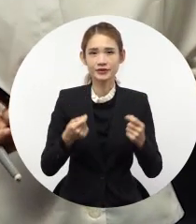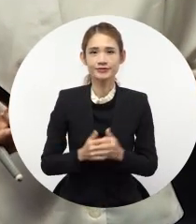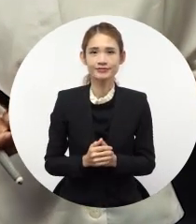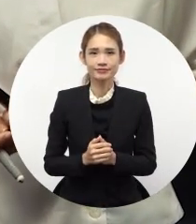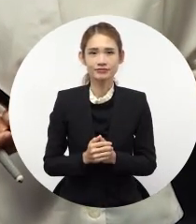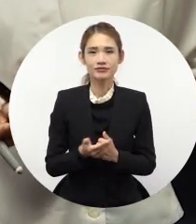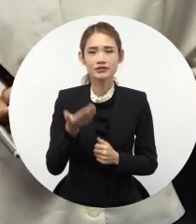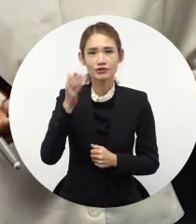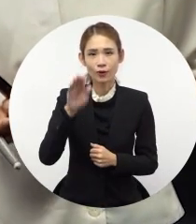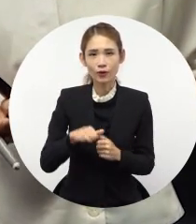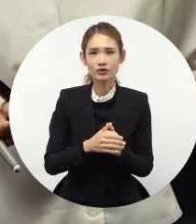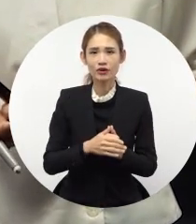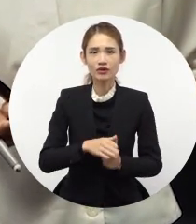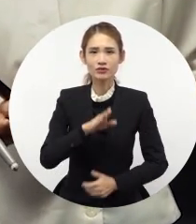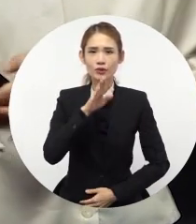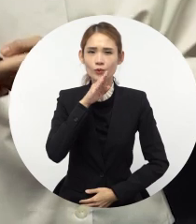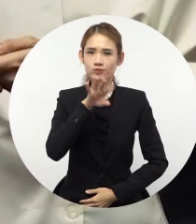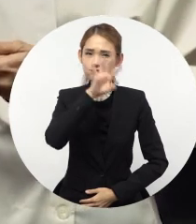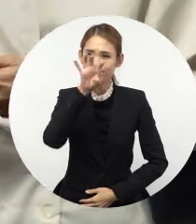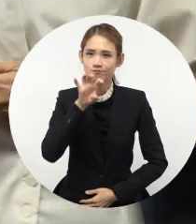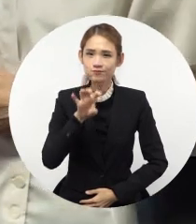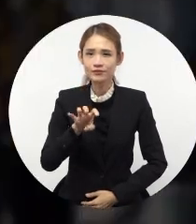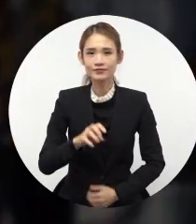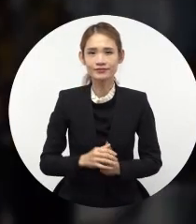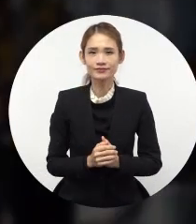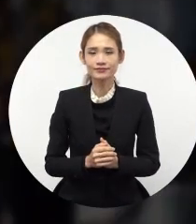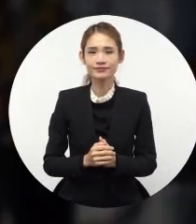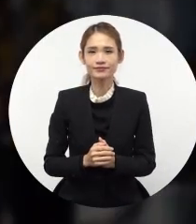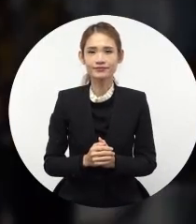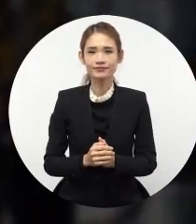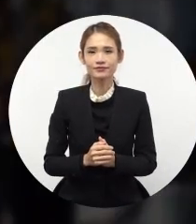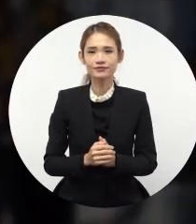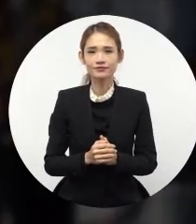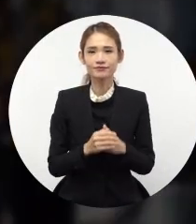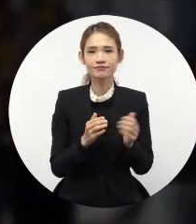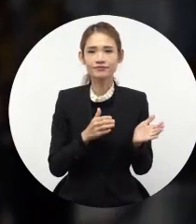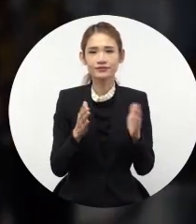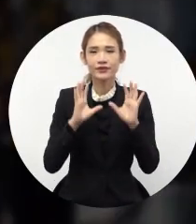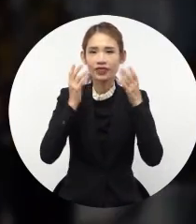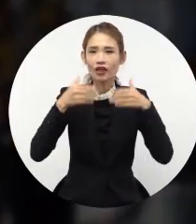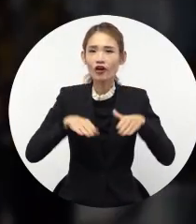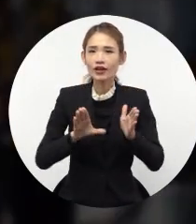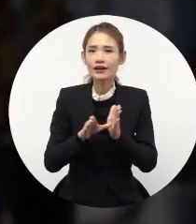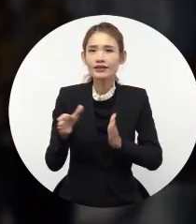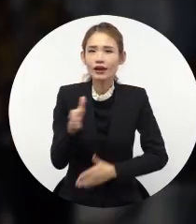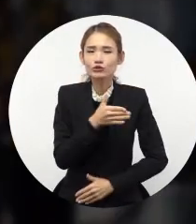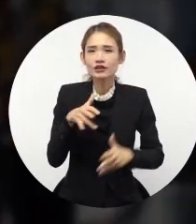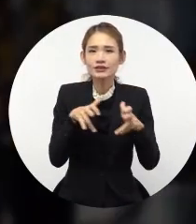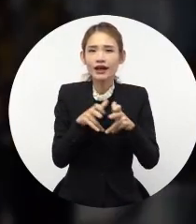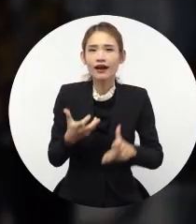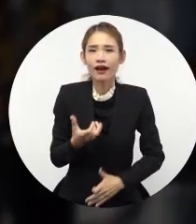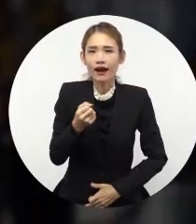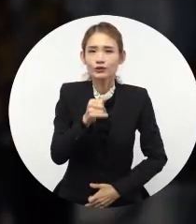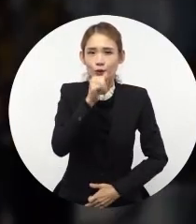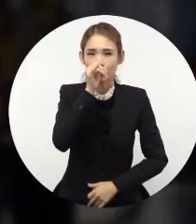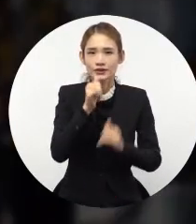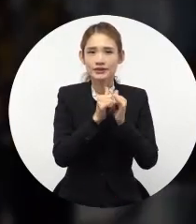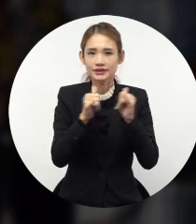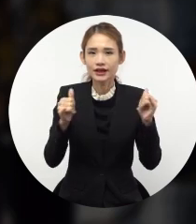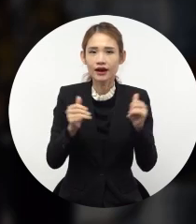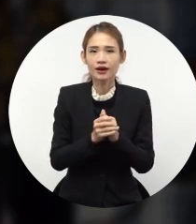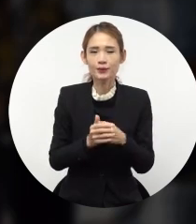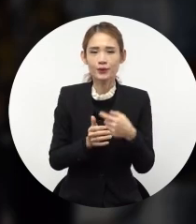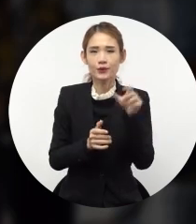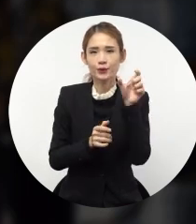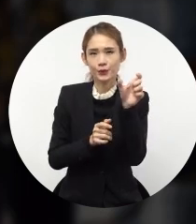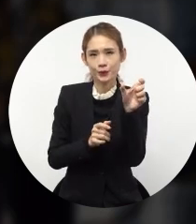있었습니다. 그런데 과연 그럴까요? 자, 태어날 때부터 장애인이었어요 하는 분들은